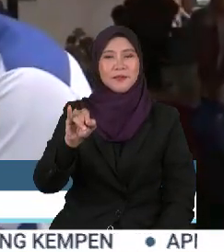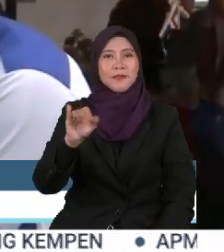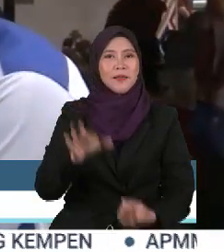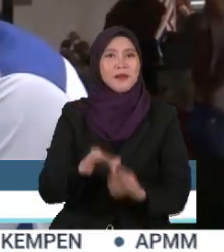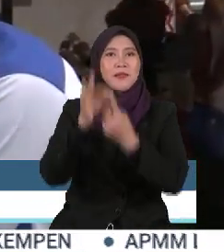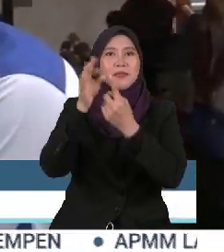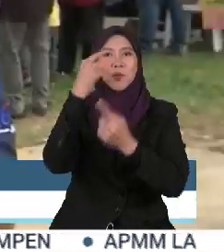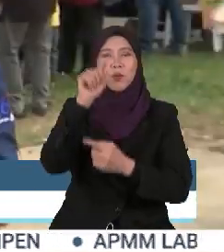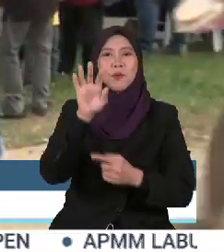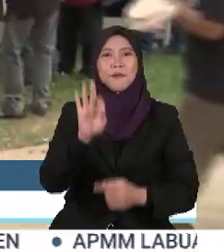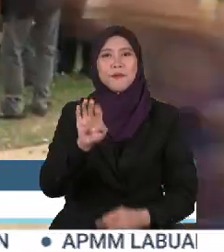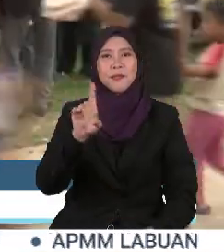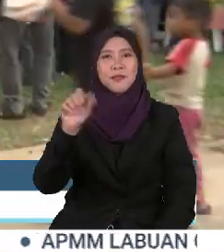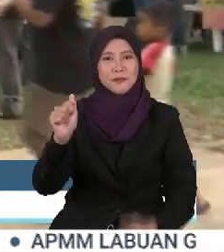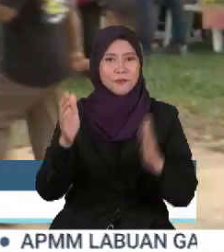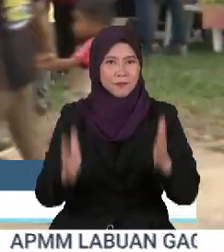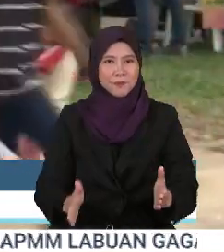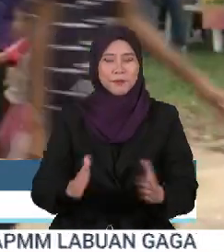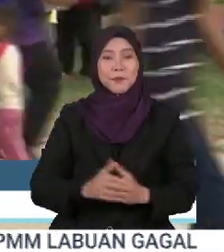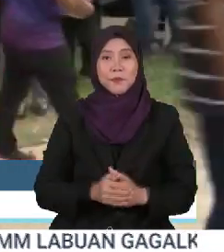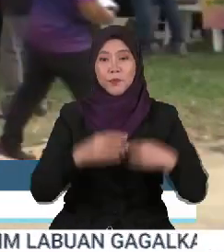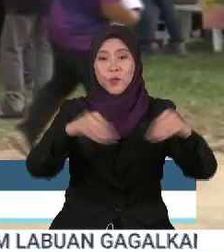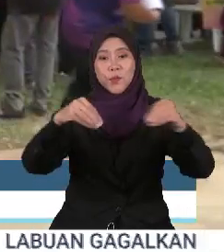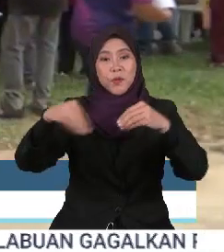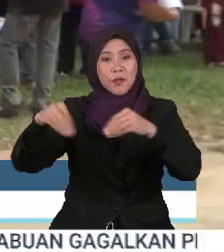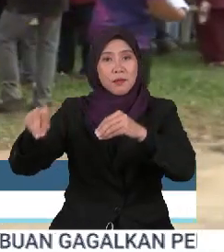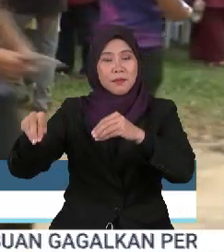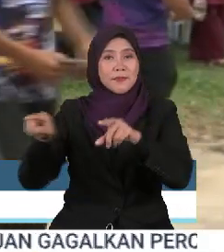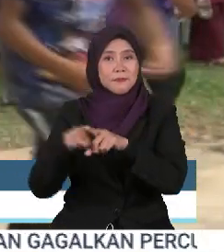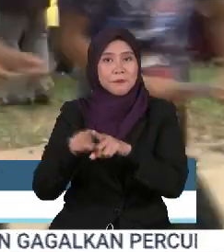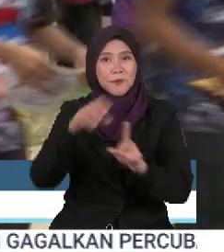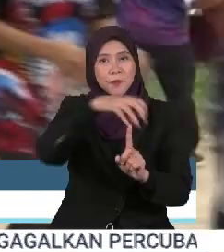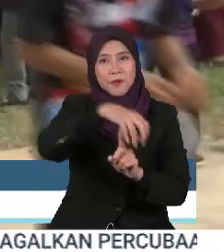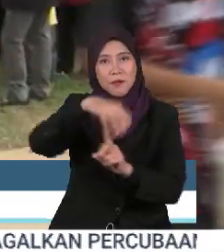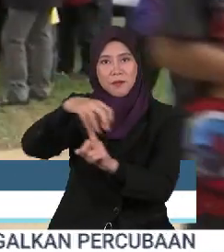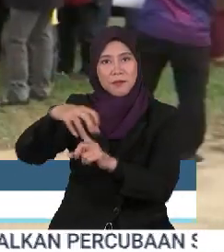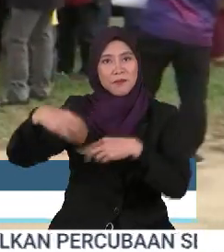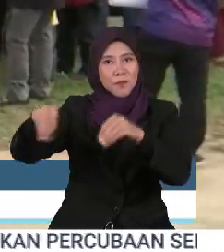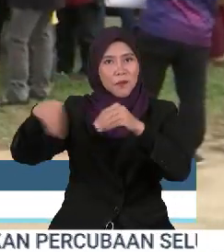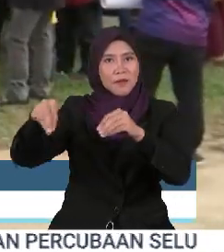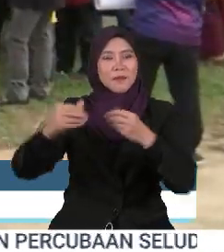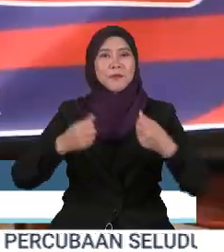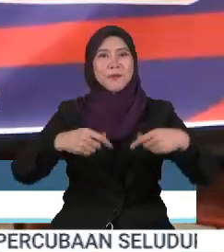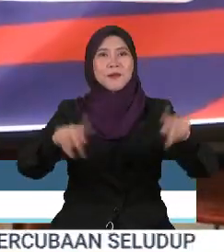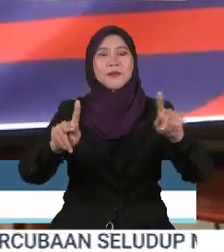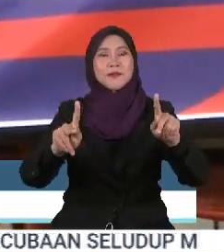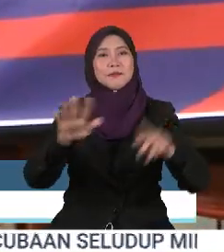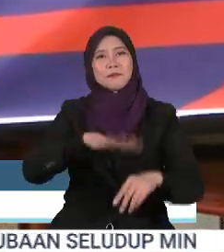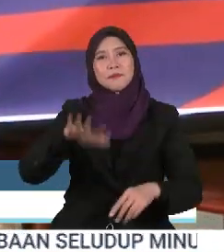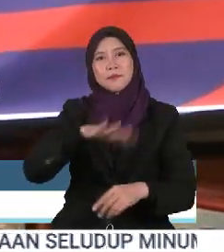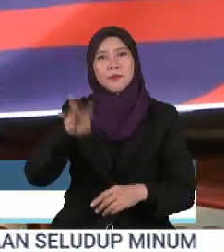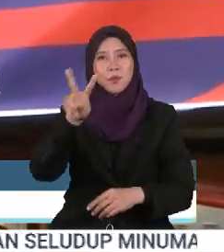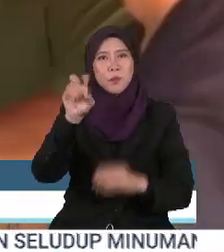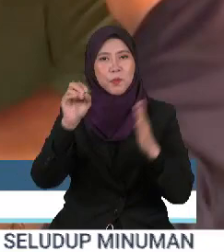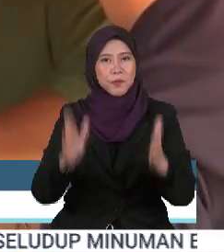warga pelda Selain itu diadakan sekaligus memberi peluang kepada kira-kira